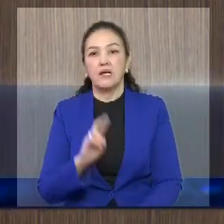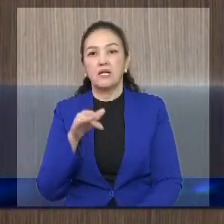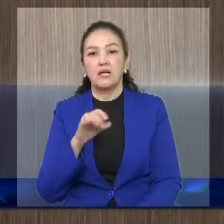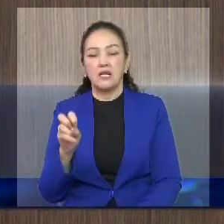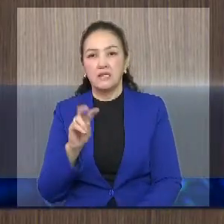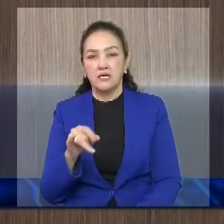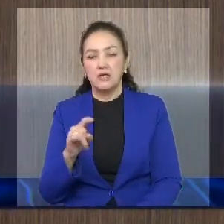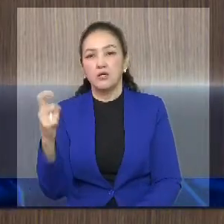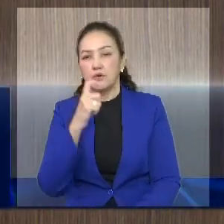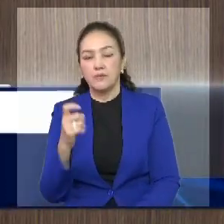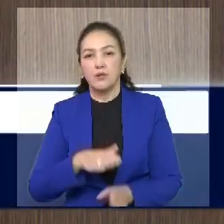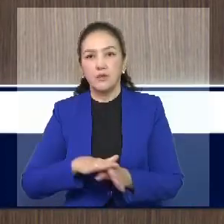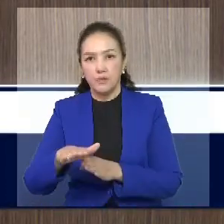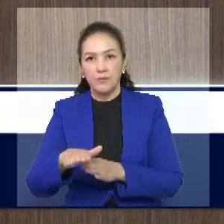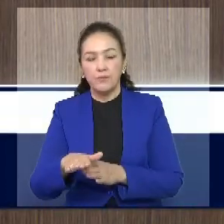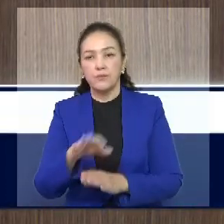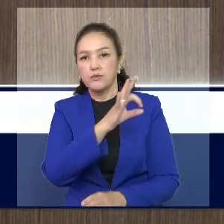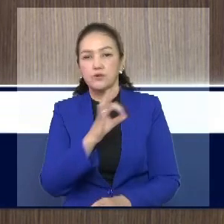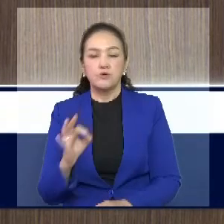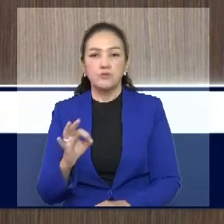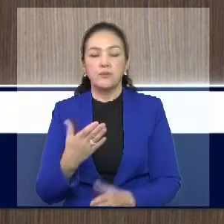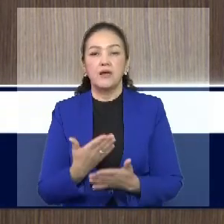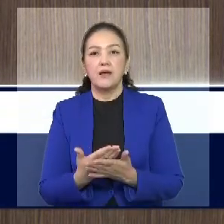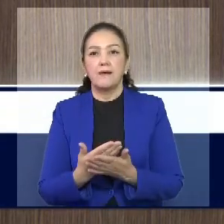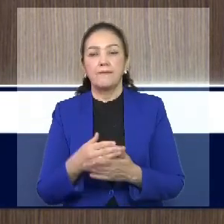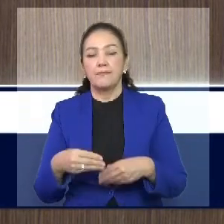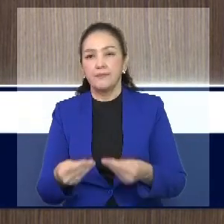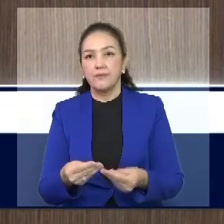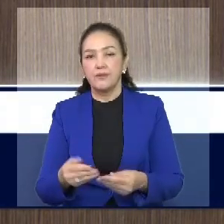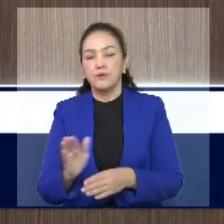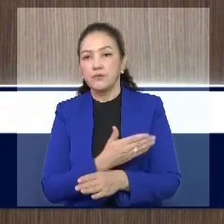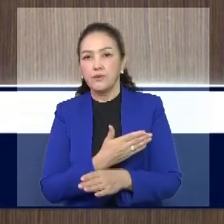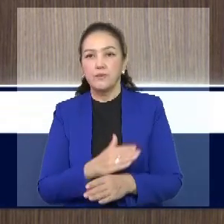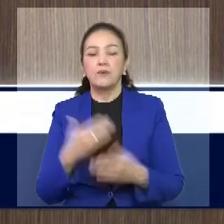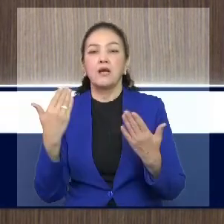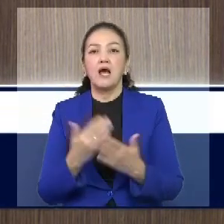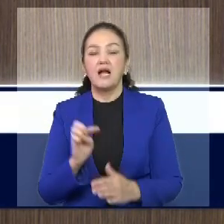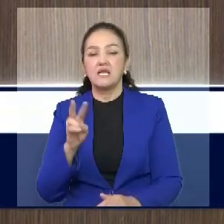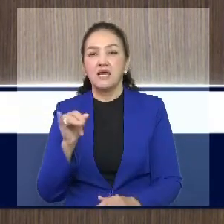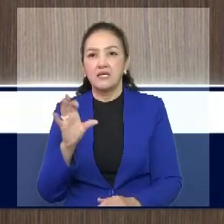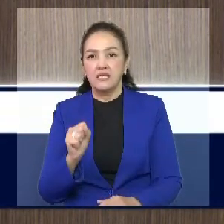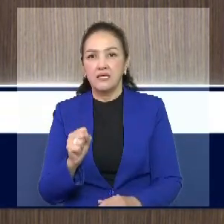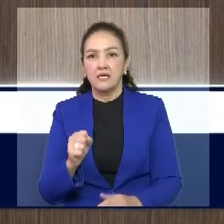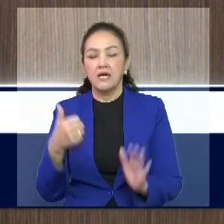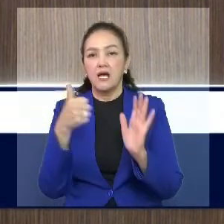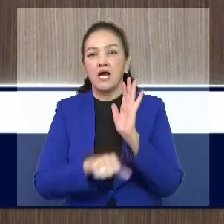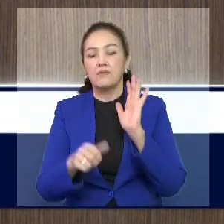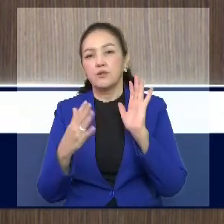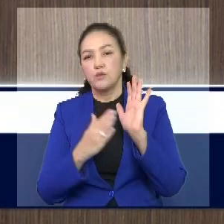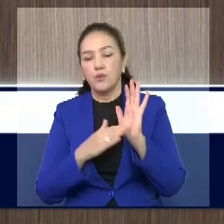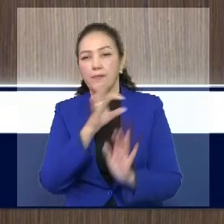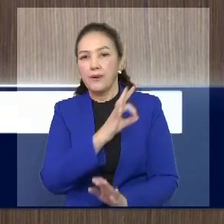және Құрамтау аудандарында толықтай 100% жаңағы анықталған жерлер жойылды. Алғада күні бүгін